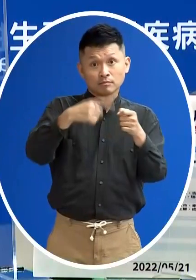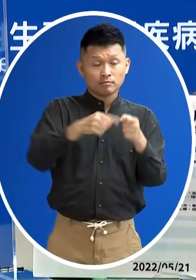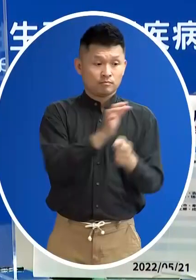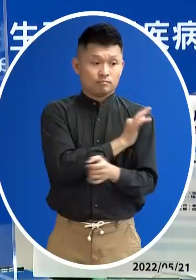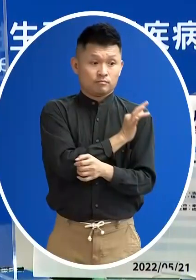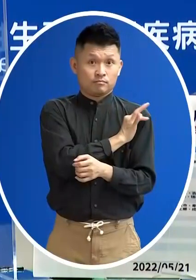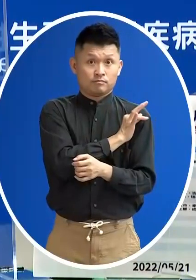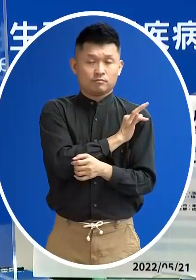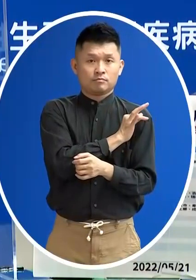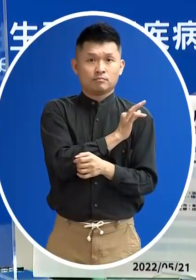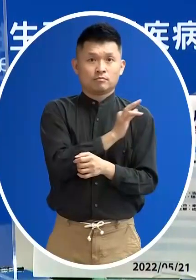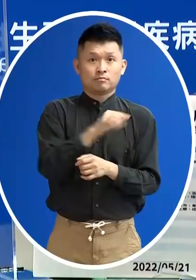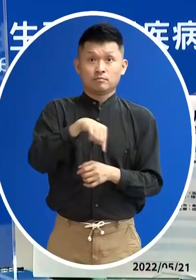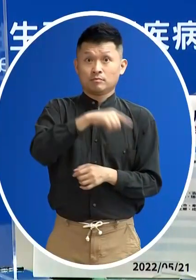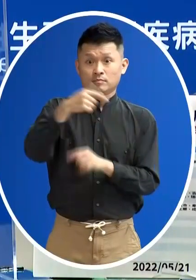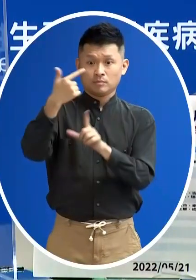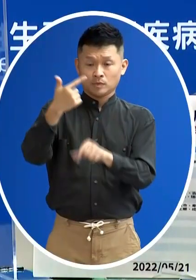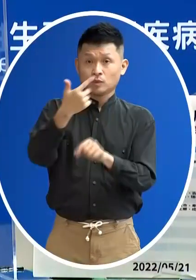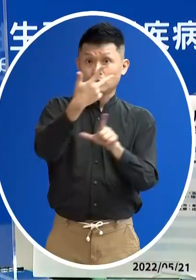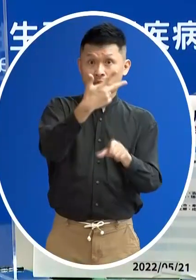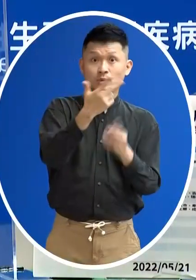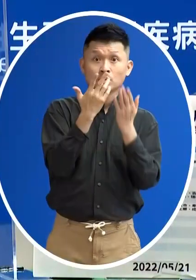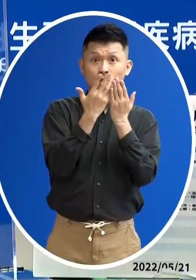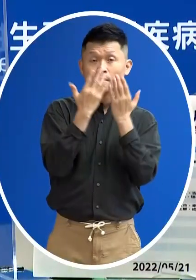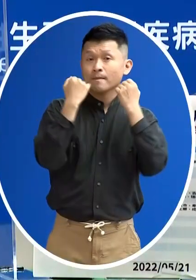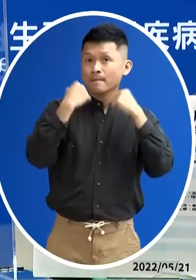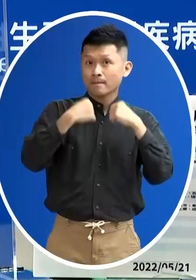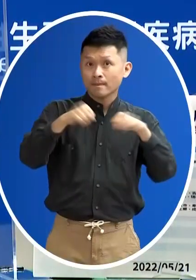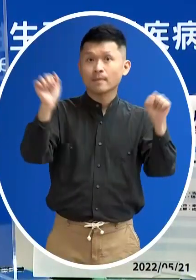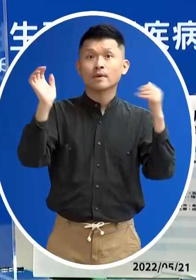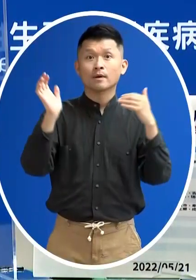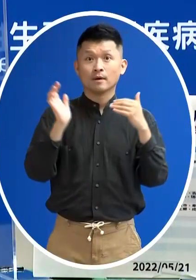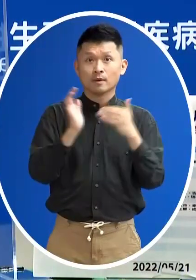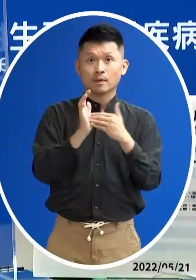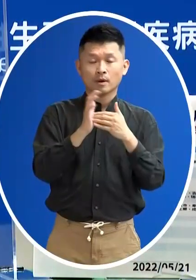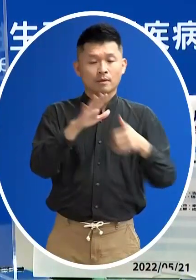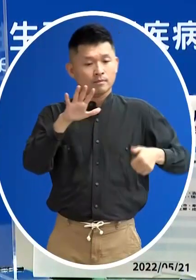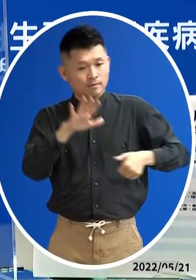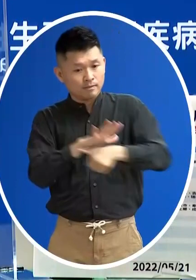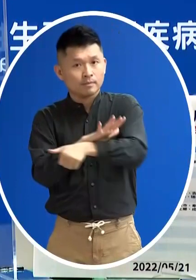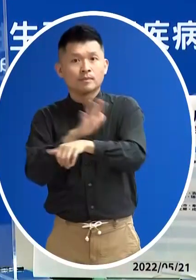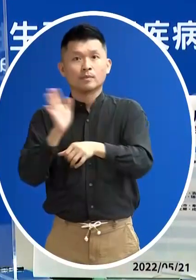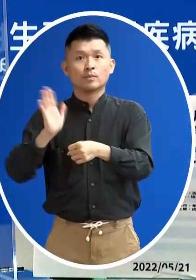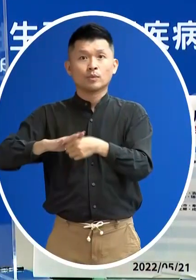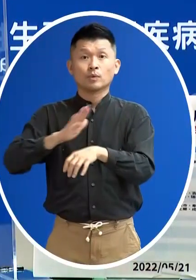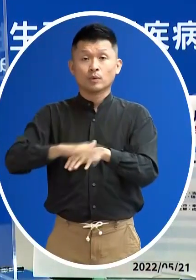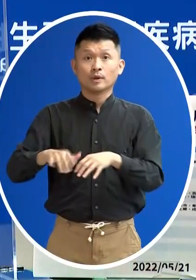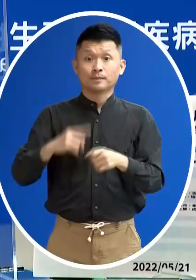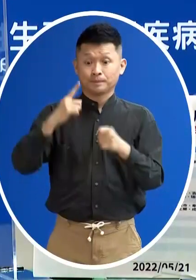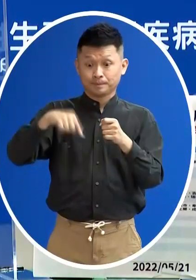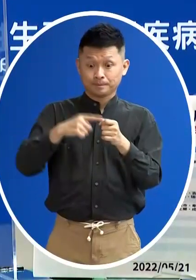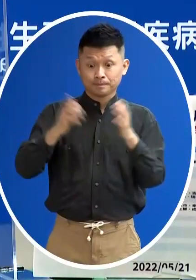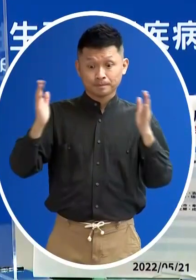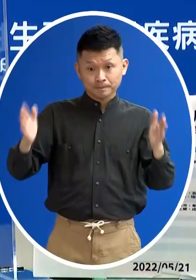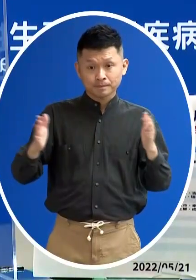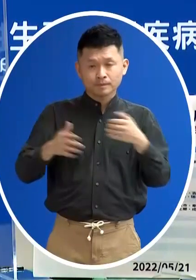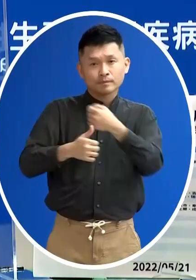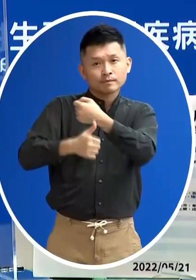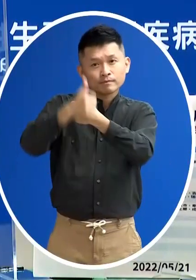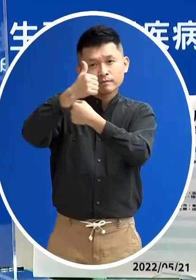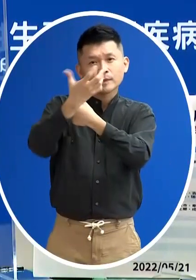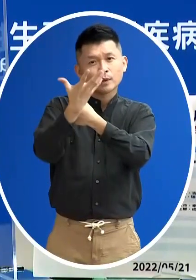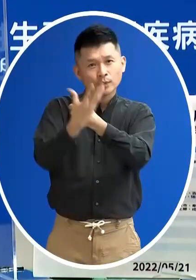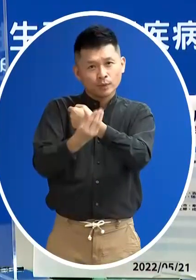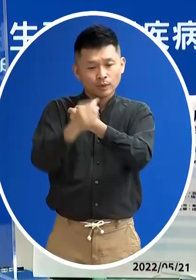在6、7月之后在毕业，就有一批的毕业生会进来，所以他全年度大概都是上半年比较